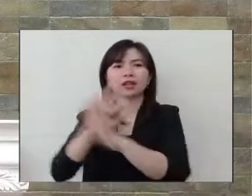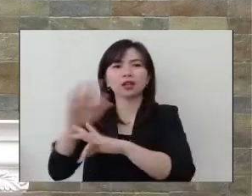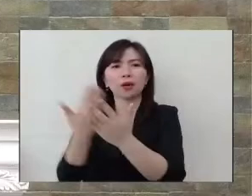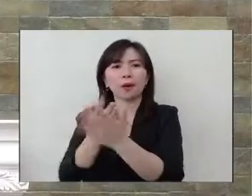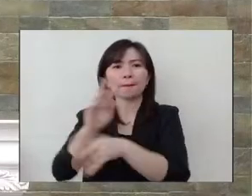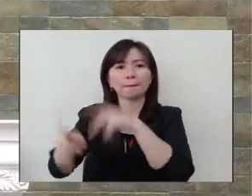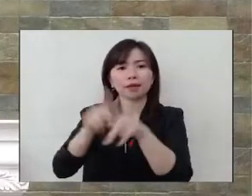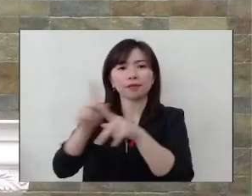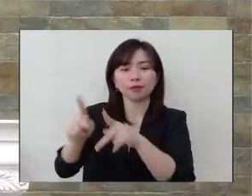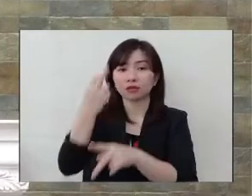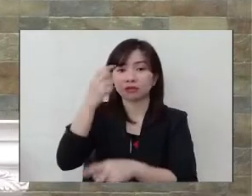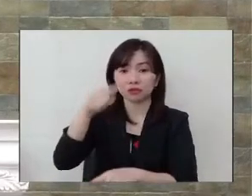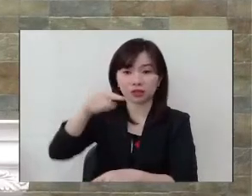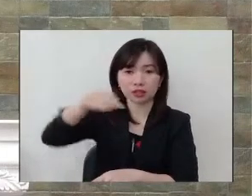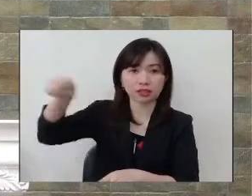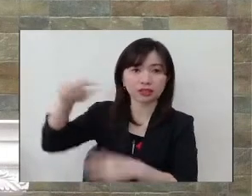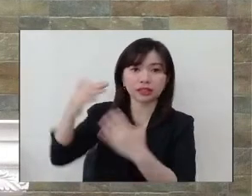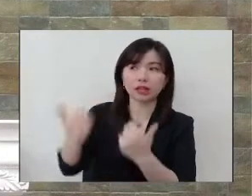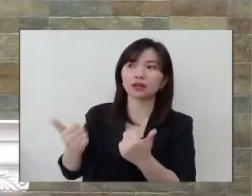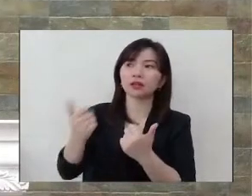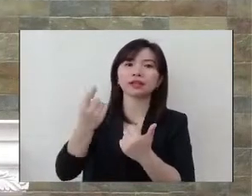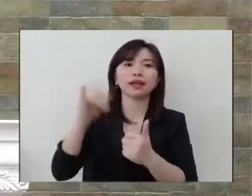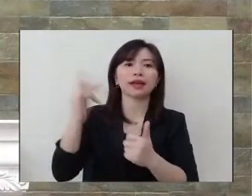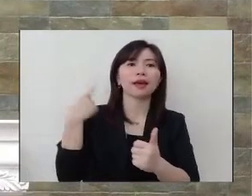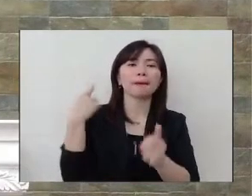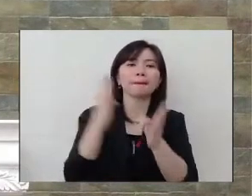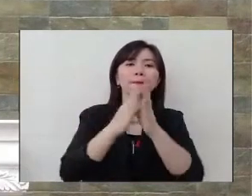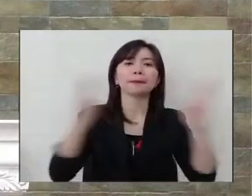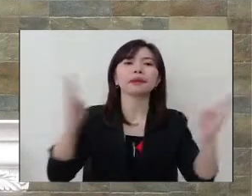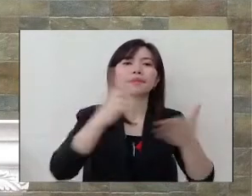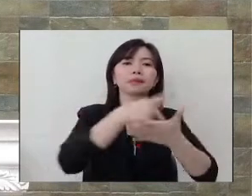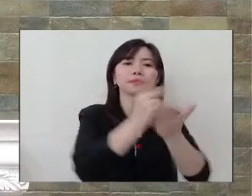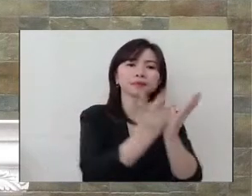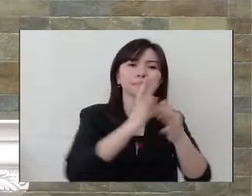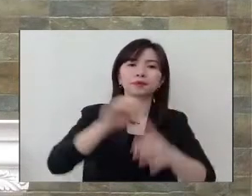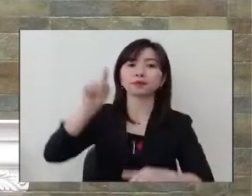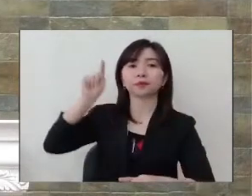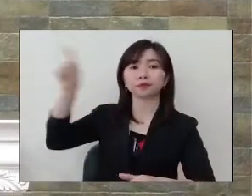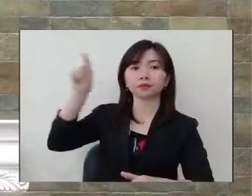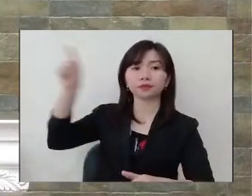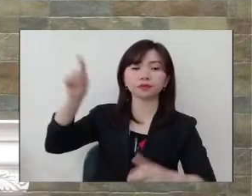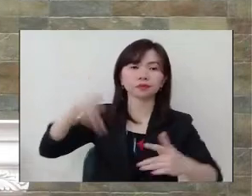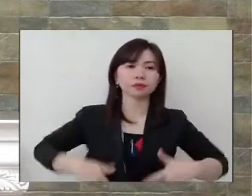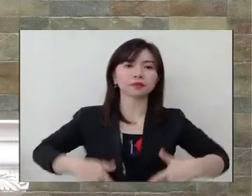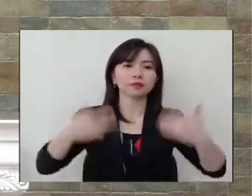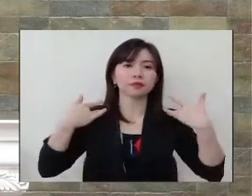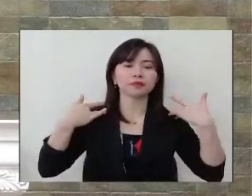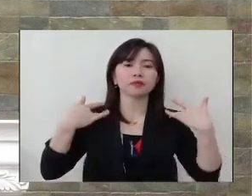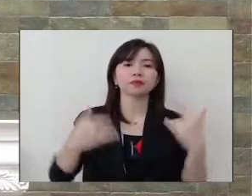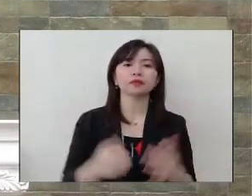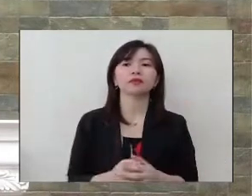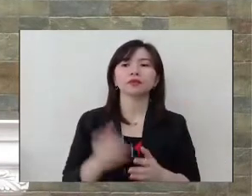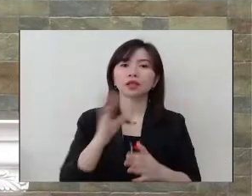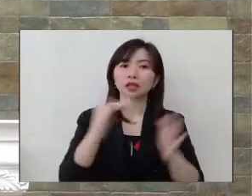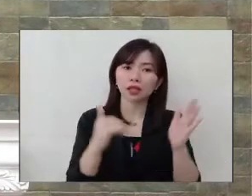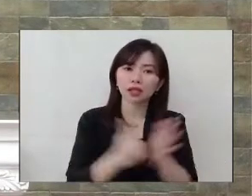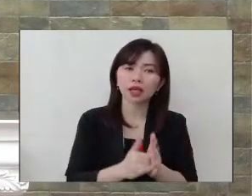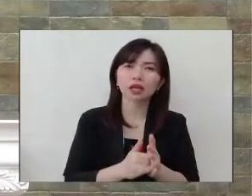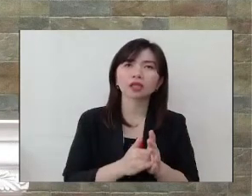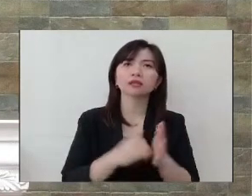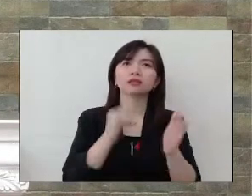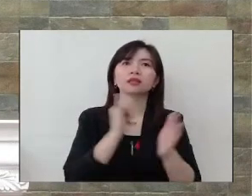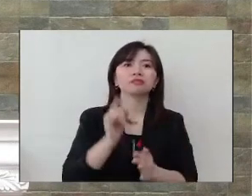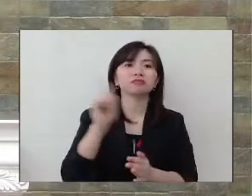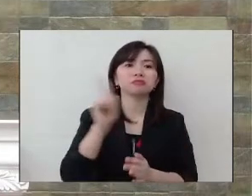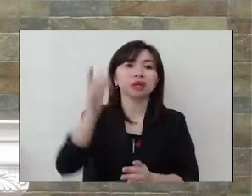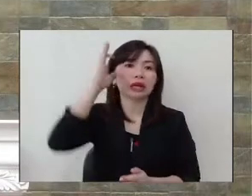po, sila po ay nagkaroon ng malaking parte sa aking pong buhay. And isa po yan sa pinapasalamatan ko sa